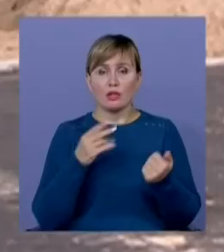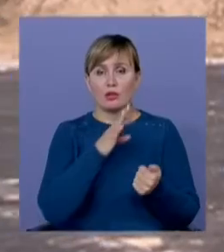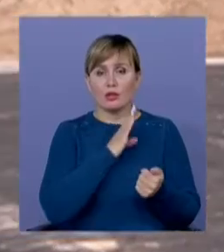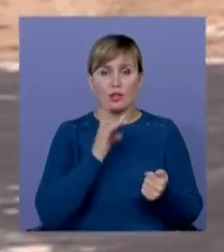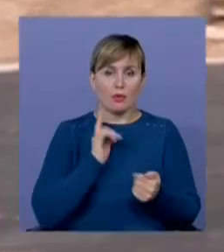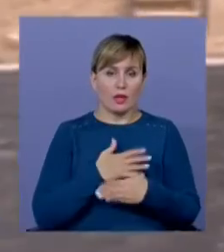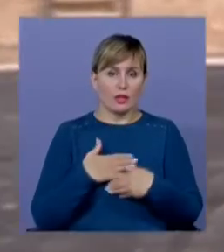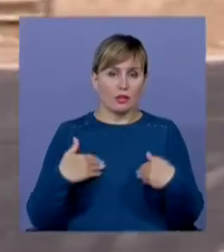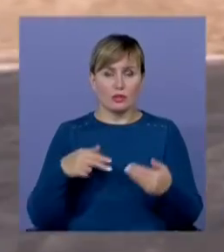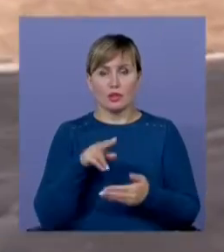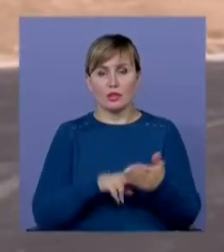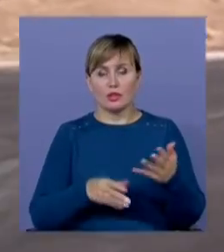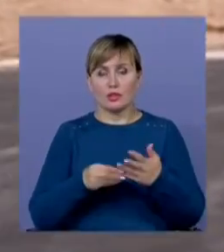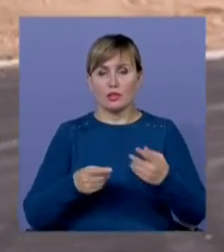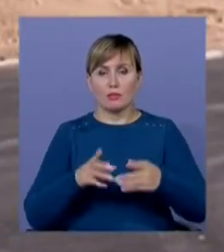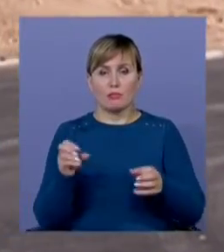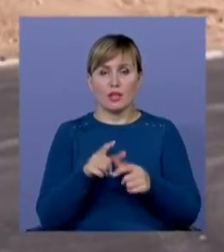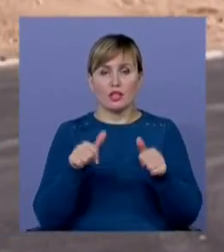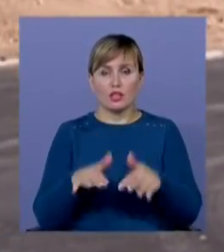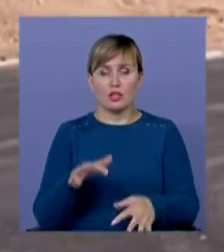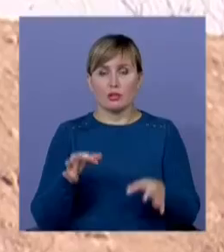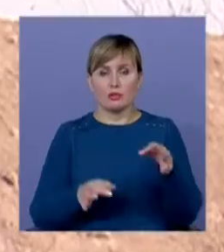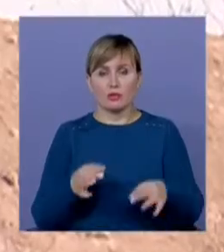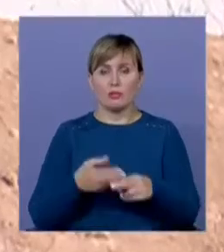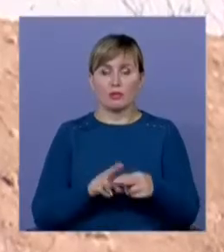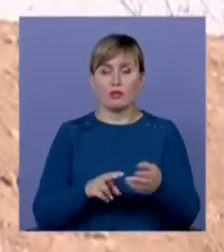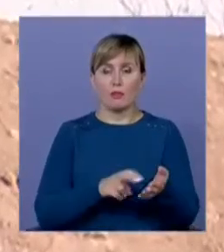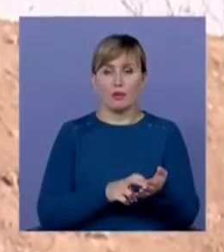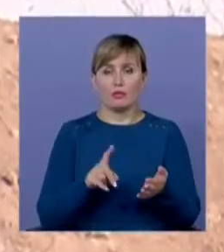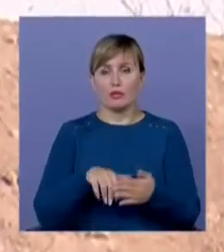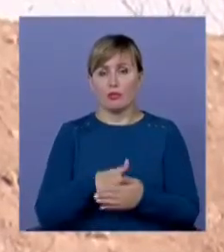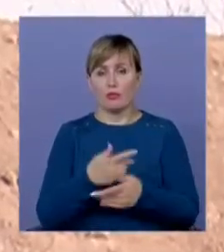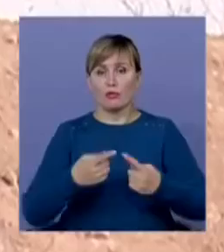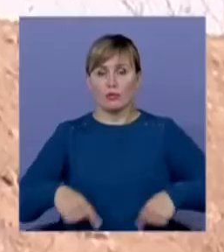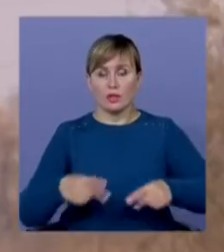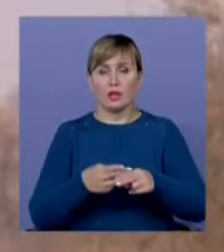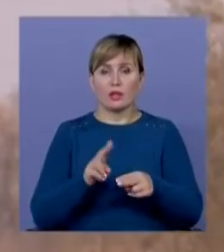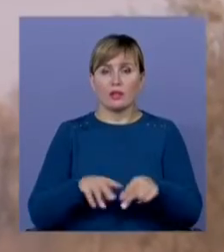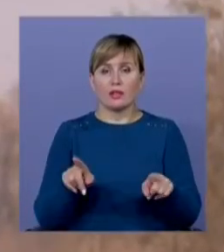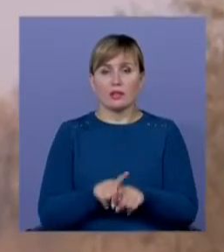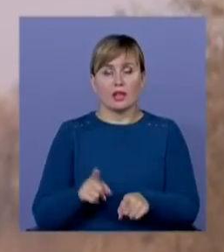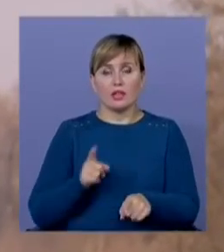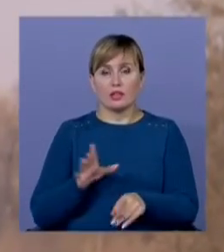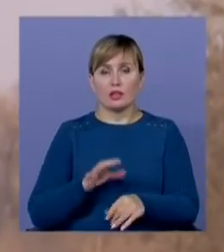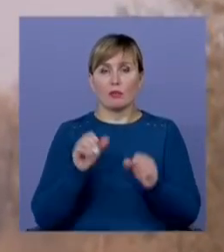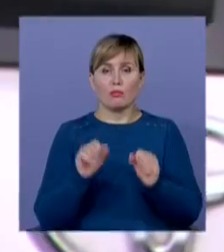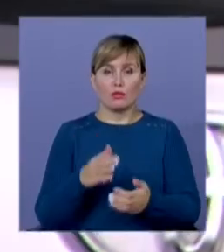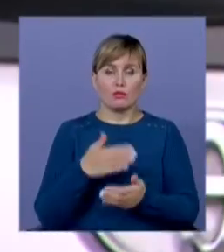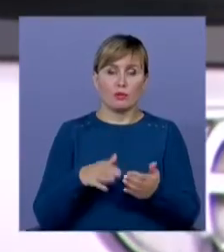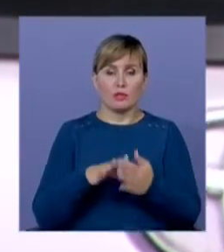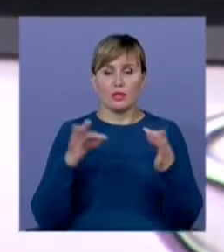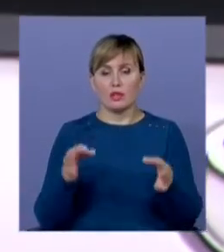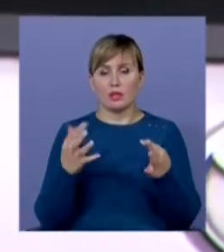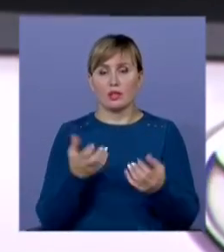пока не хочет регистрировать землю без решения суда, так как боится, что новый участок, который она так и не дождалась, может вообще никогда